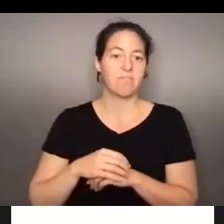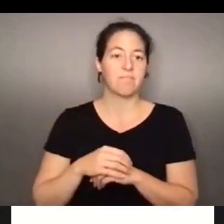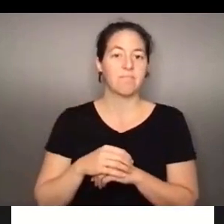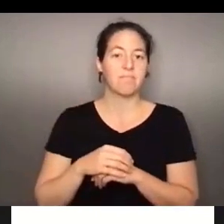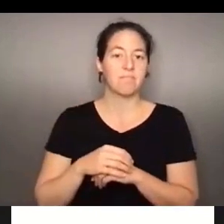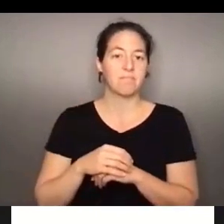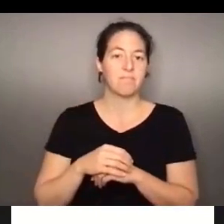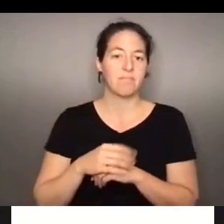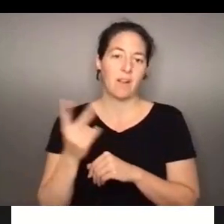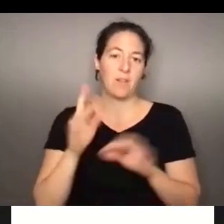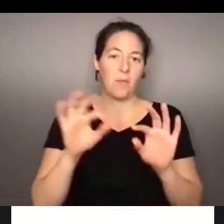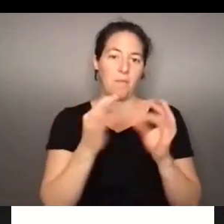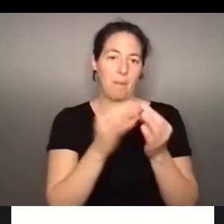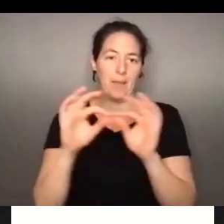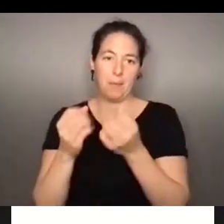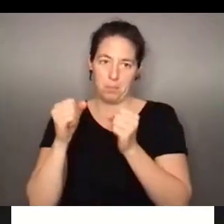ces deux familles-là.